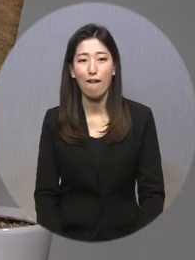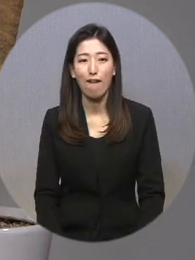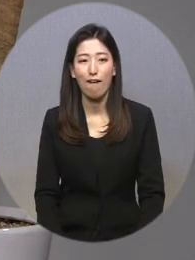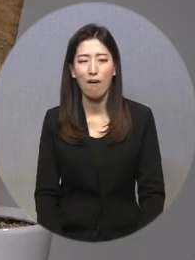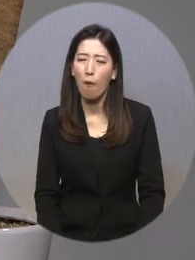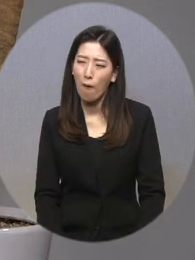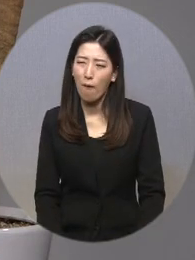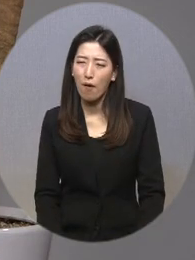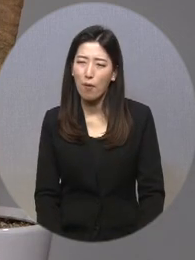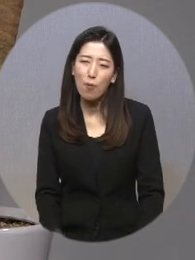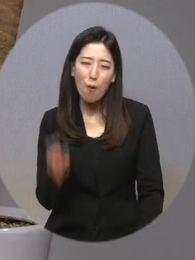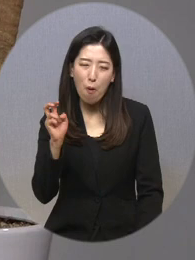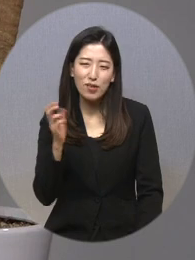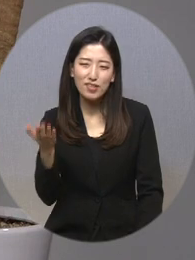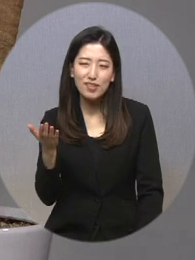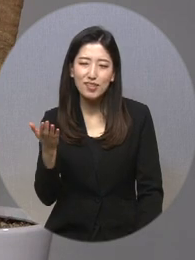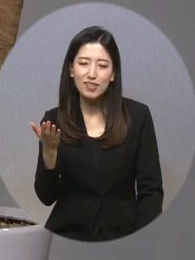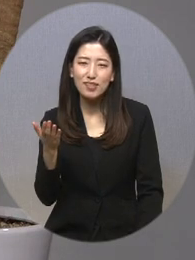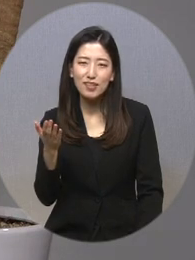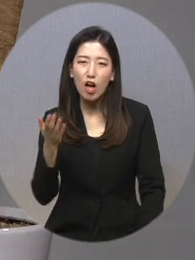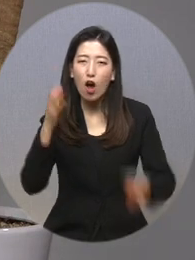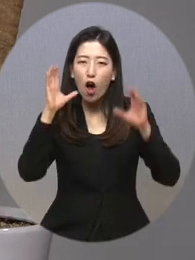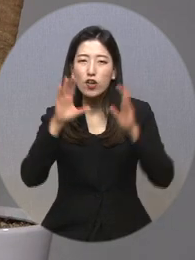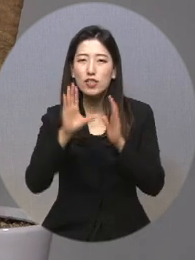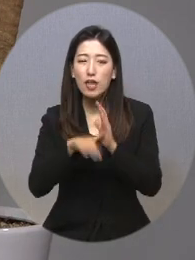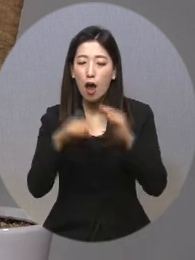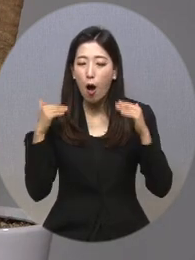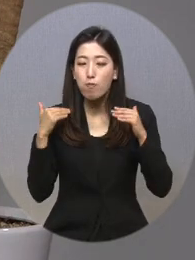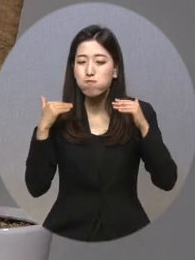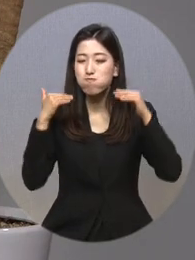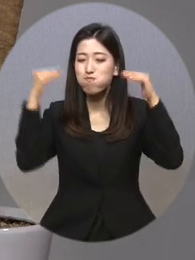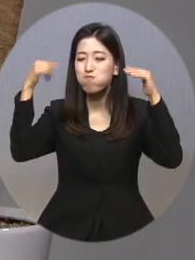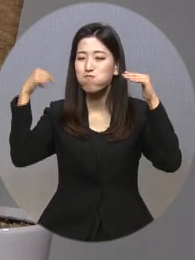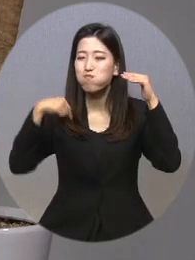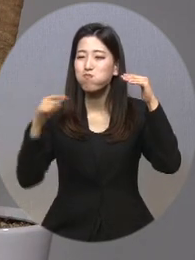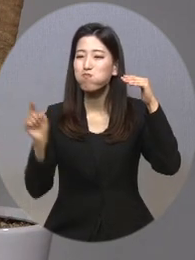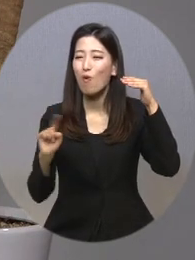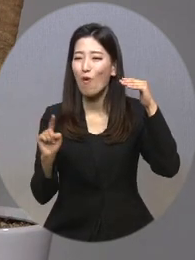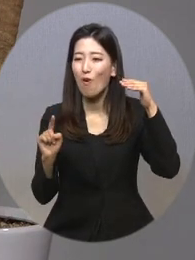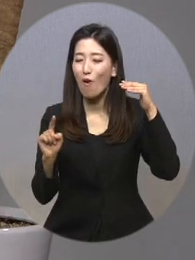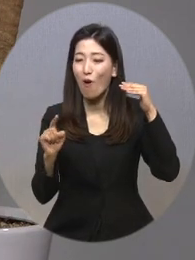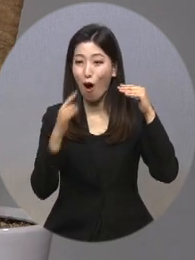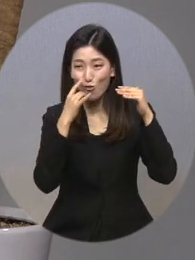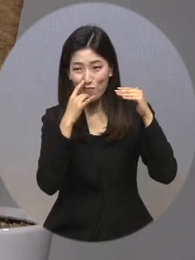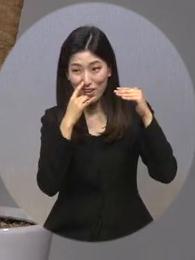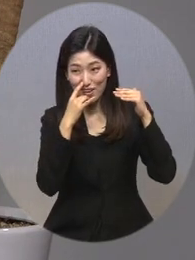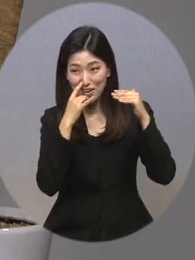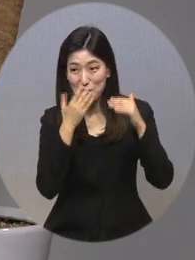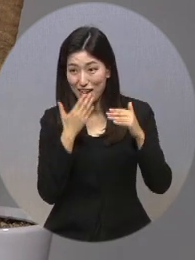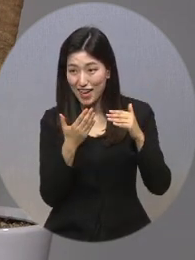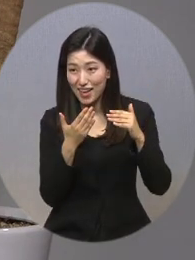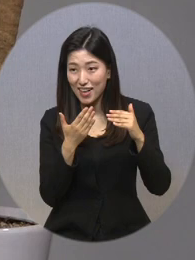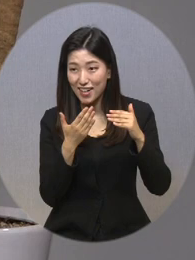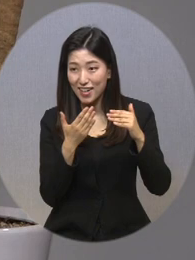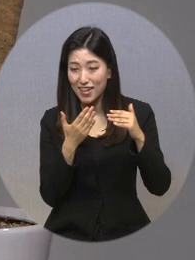보니까 대표님의 어린 시절이 너무 무척 궁금한데요. 이야기 좀 들려주실 수 있겠어요?